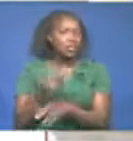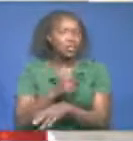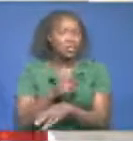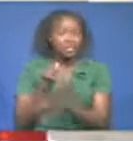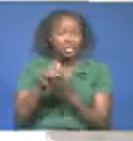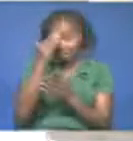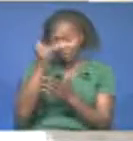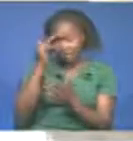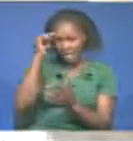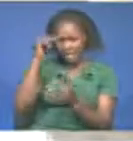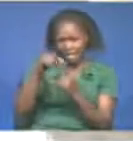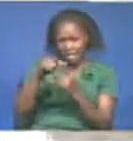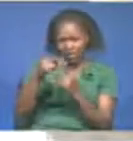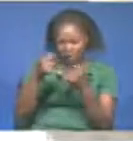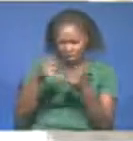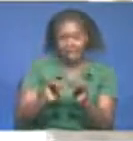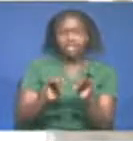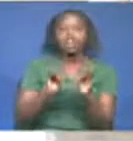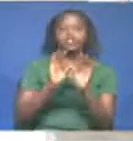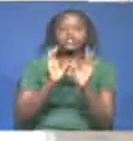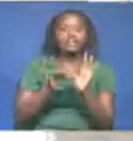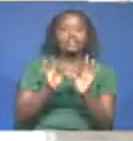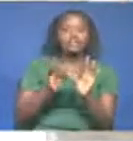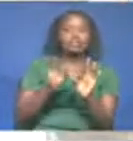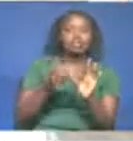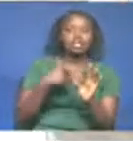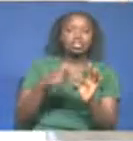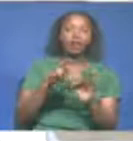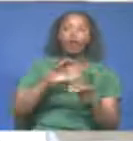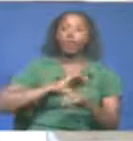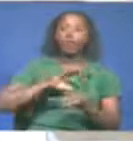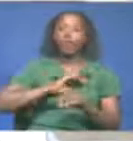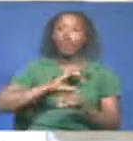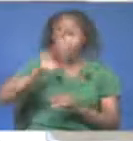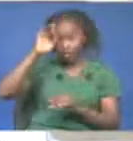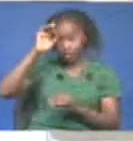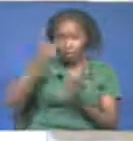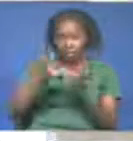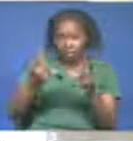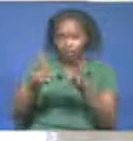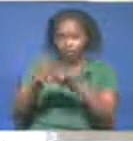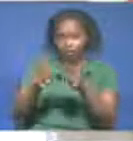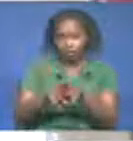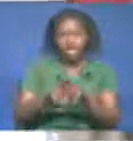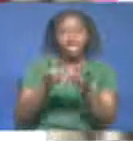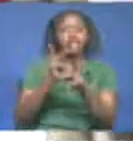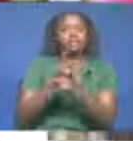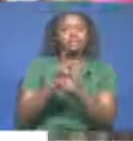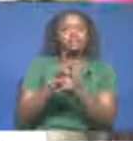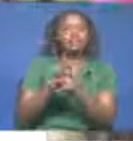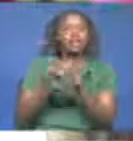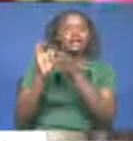sababu tumefanya Biblia kwa lugha yetu. Pia ni preserve the culture na hata language ya